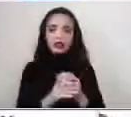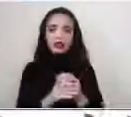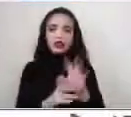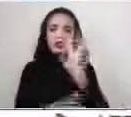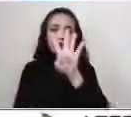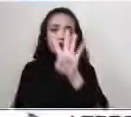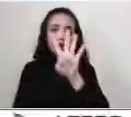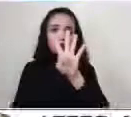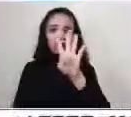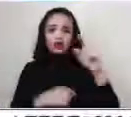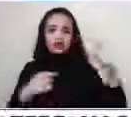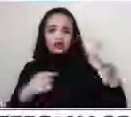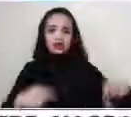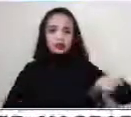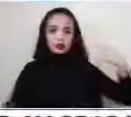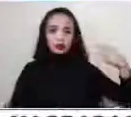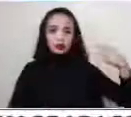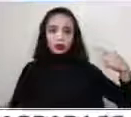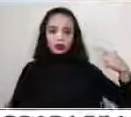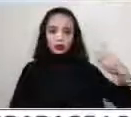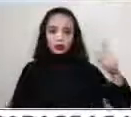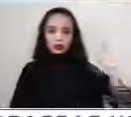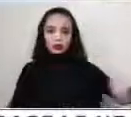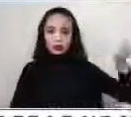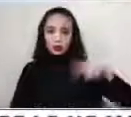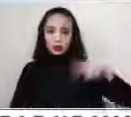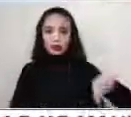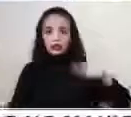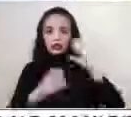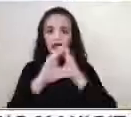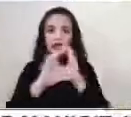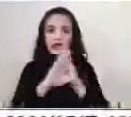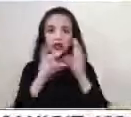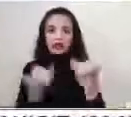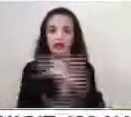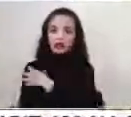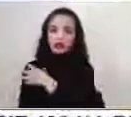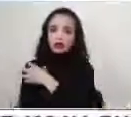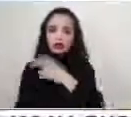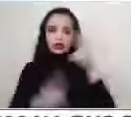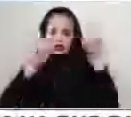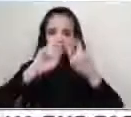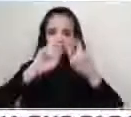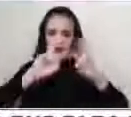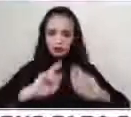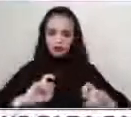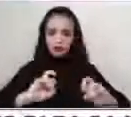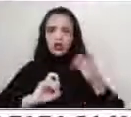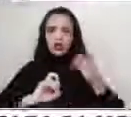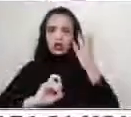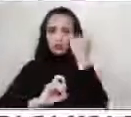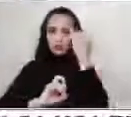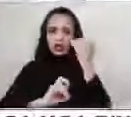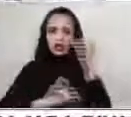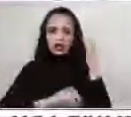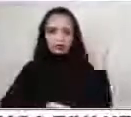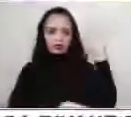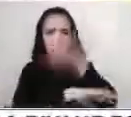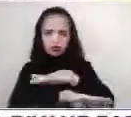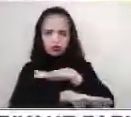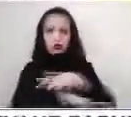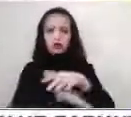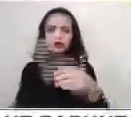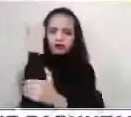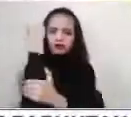bansang Canada, Kuwait, Saudi Arabia at Israel. Dito sa Pilipinas, tinitimbang pa ng Malacañang kung kailangan na rin magpatupad ang kaparehong travel